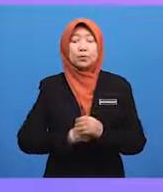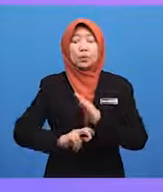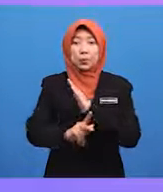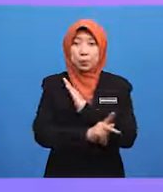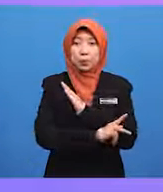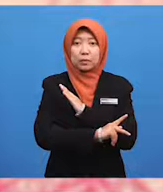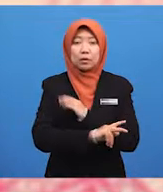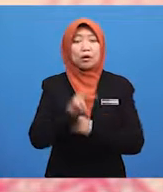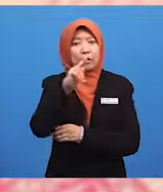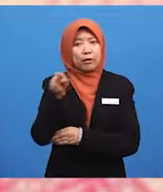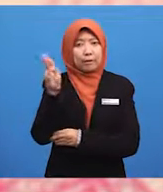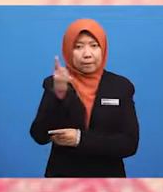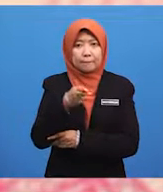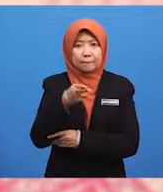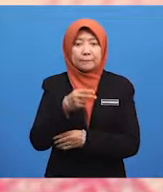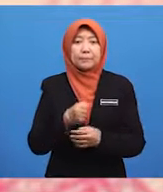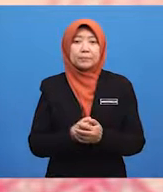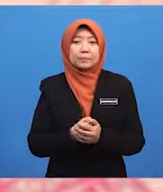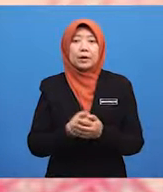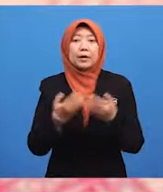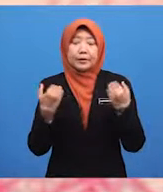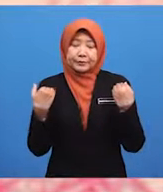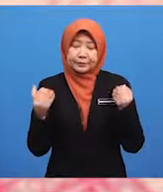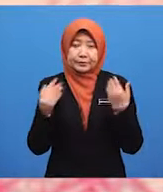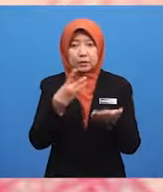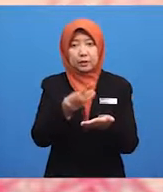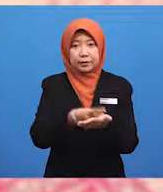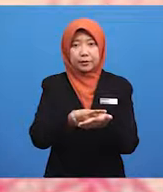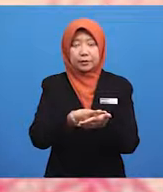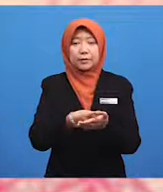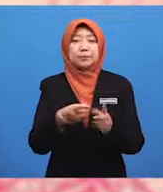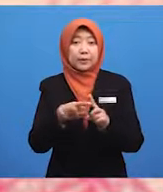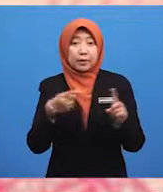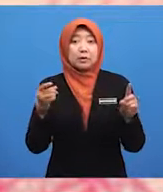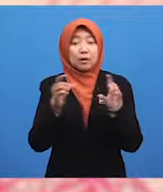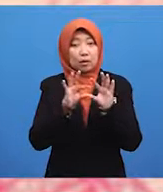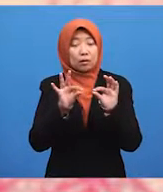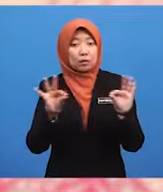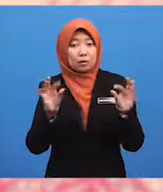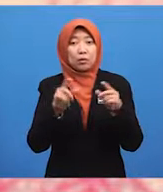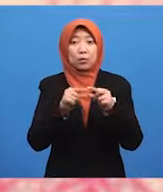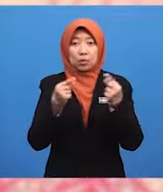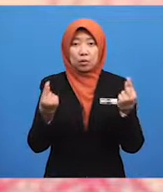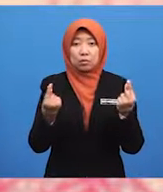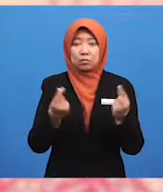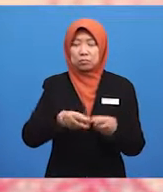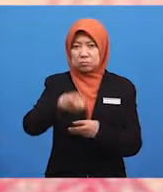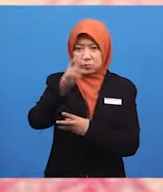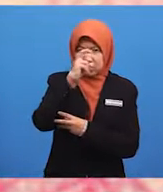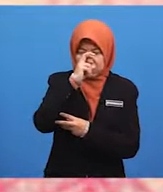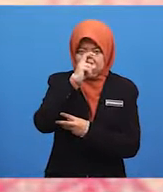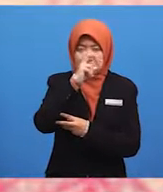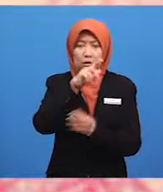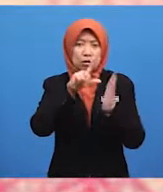adalah haram. Terdapat beberapa dalil daripada ayat Al-Quran yang menegaskan